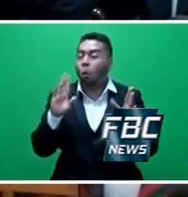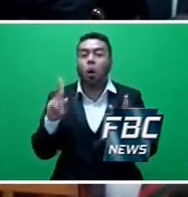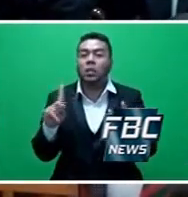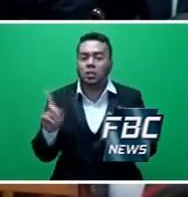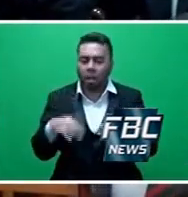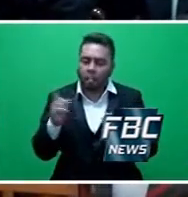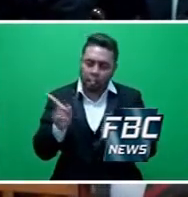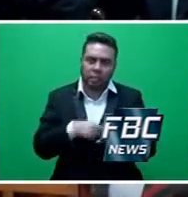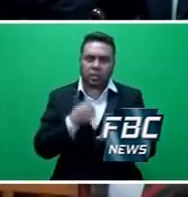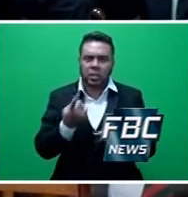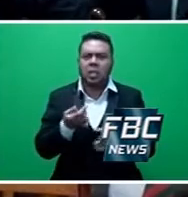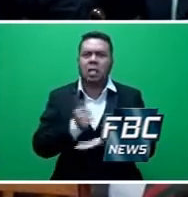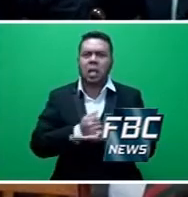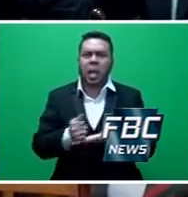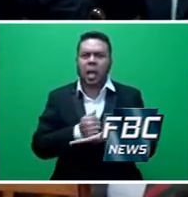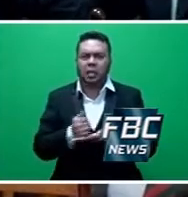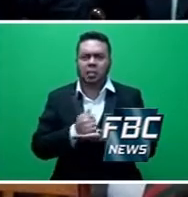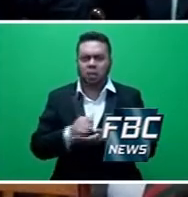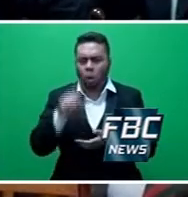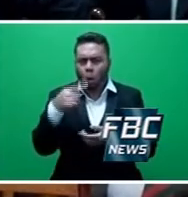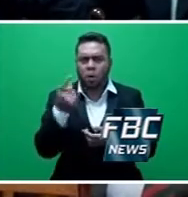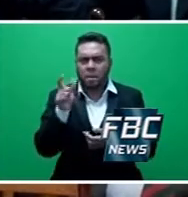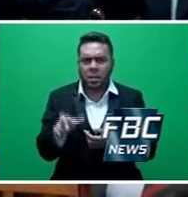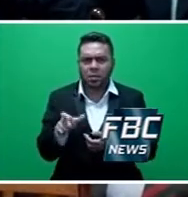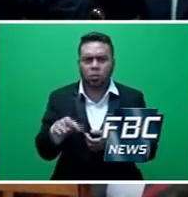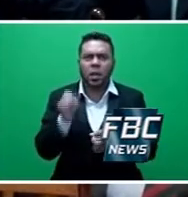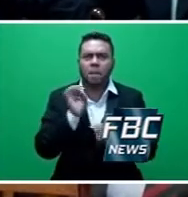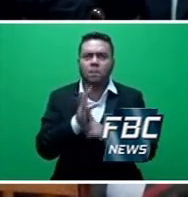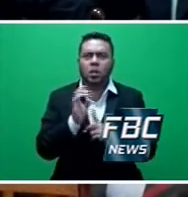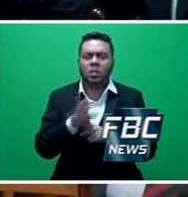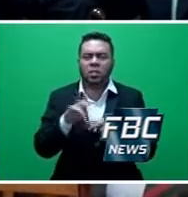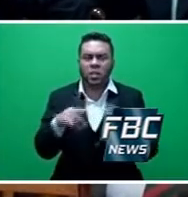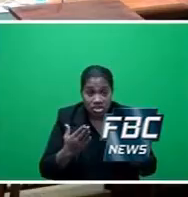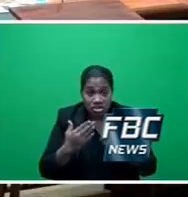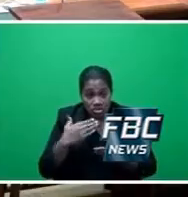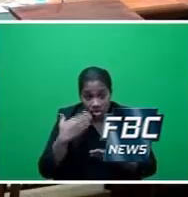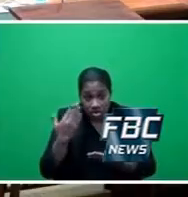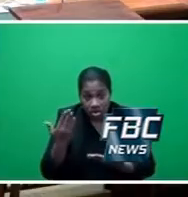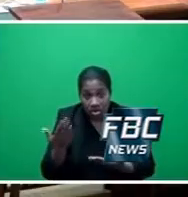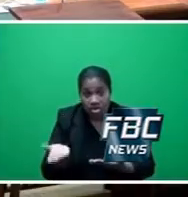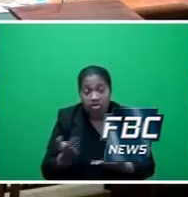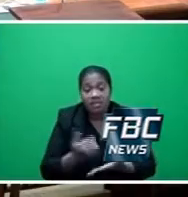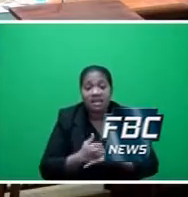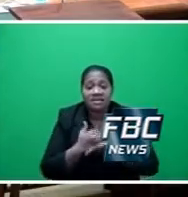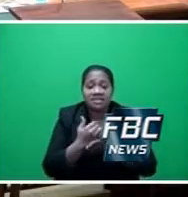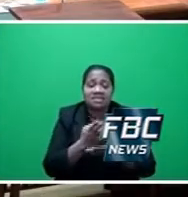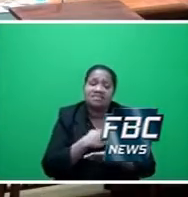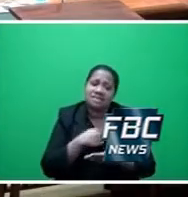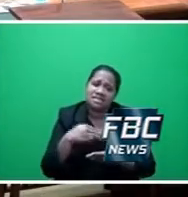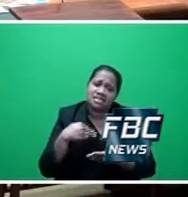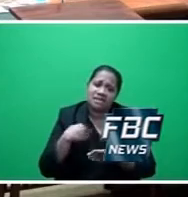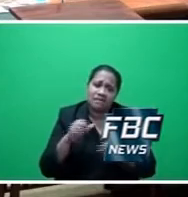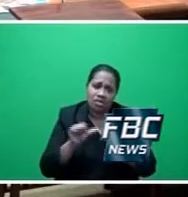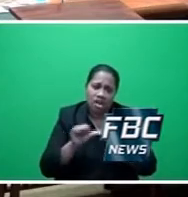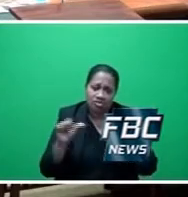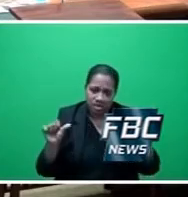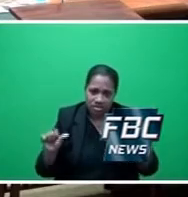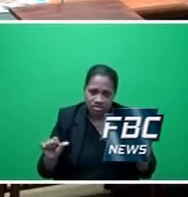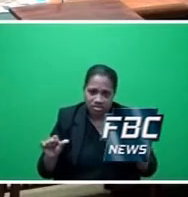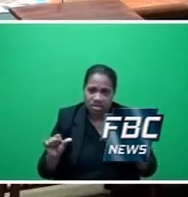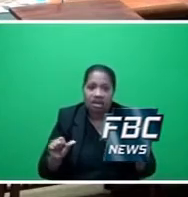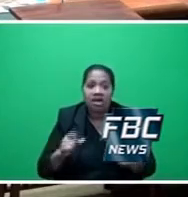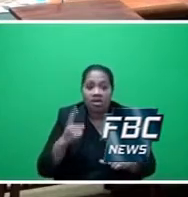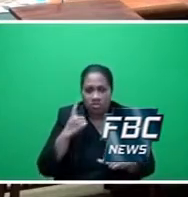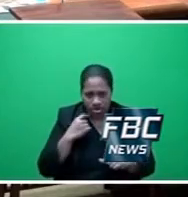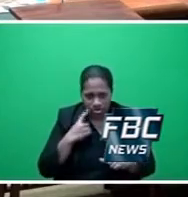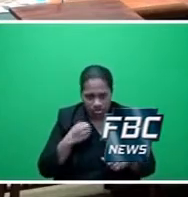ni oko endingi taki menda uni benga rabi. E ka opile ni ndondonu mena ndo tuvan apakabinaka o ngere tambua na